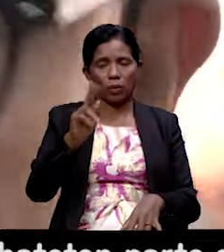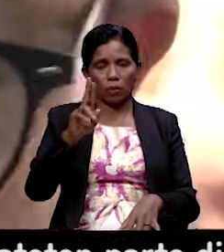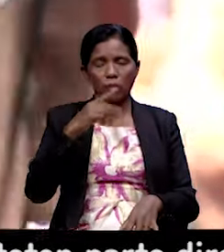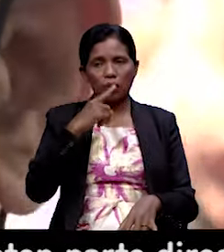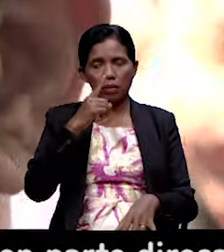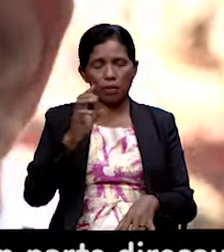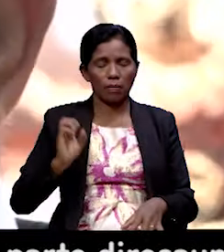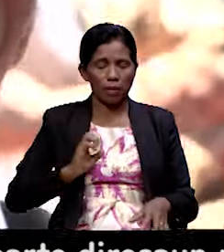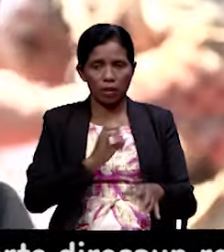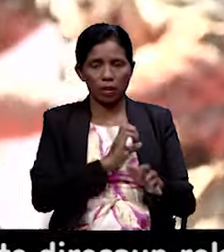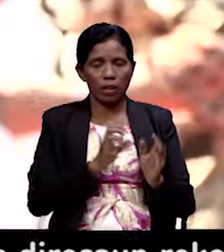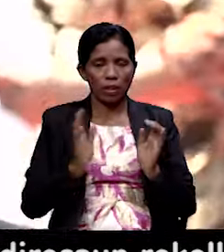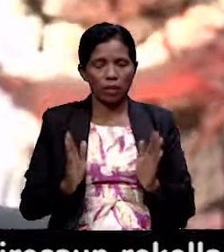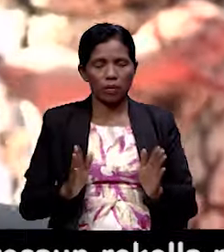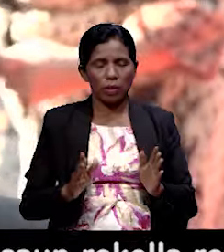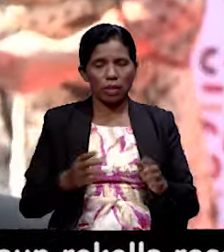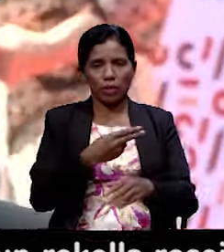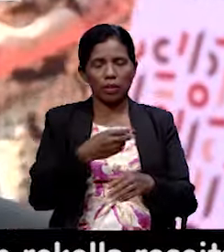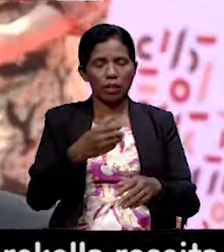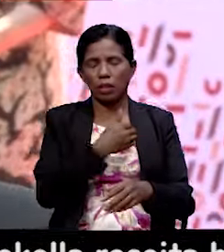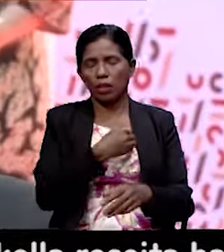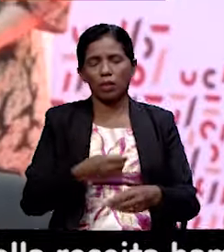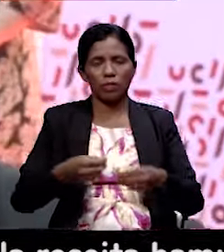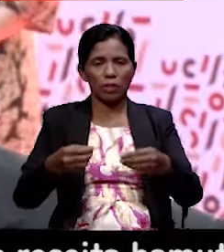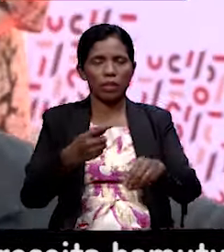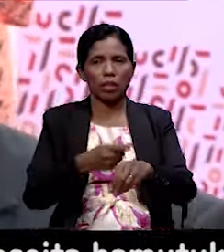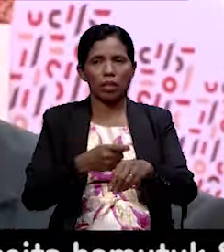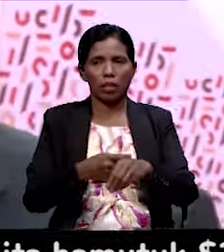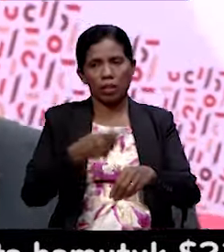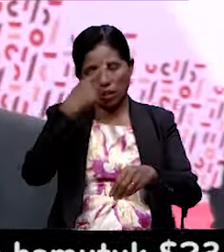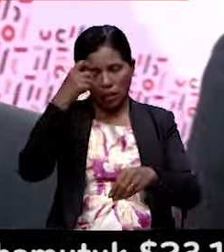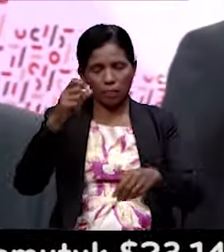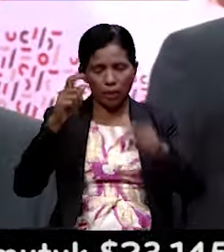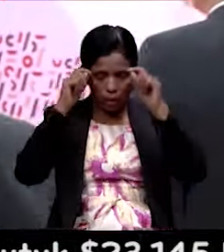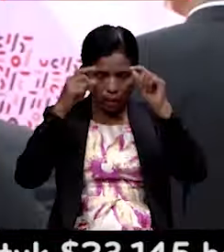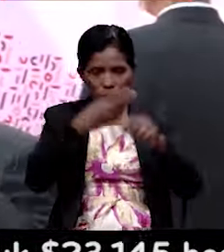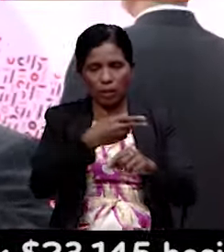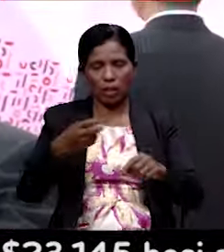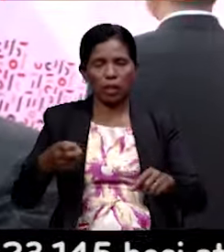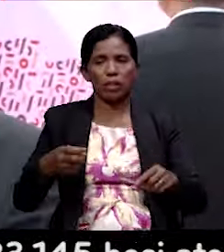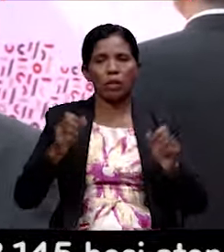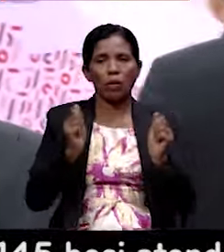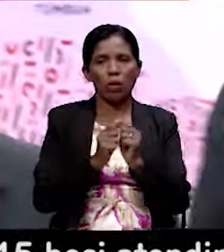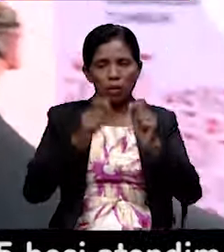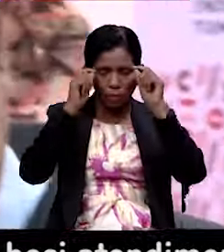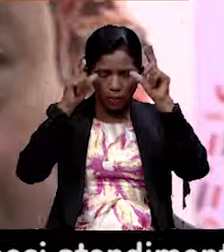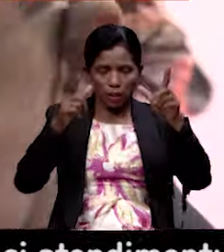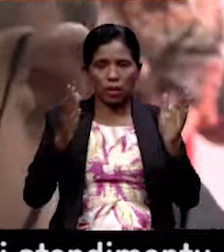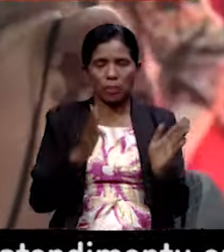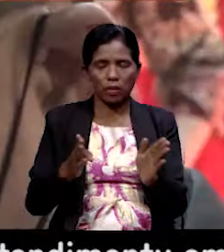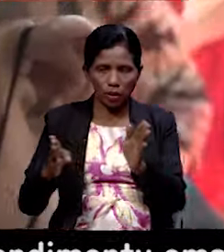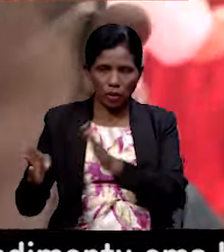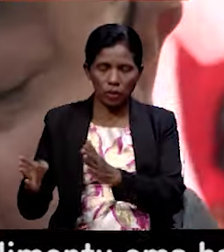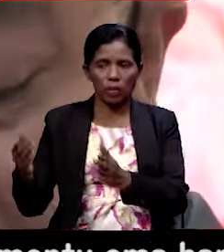Leste saat Sitorus athens sedap tempo atau kondektur ikuti terus tambah Indonesia Timor Leste sehingga proses rekonsiliasi saw